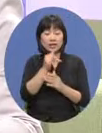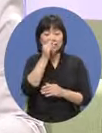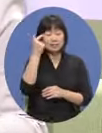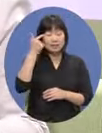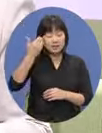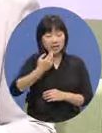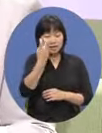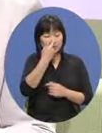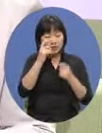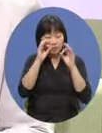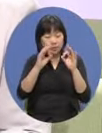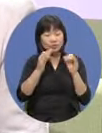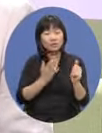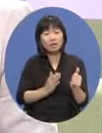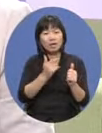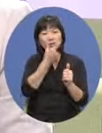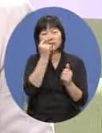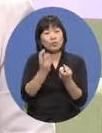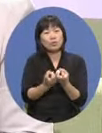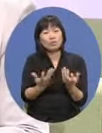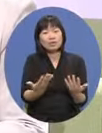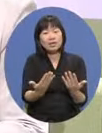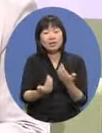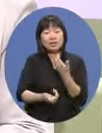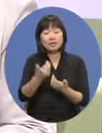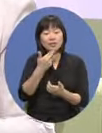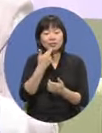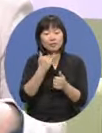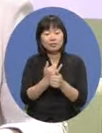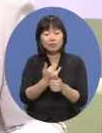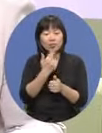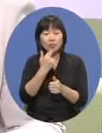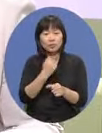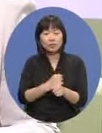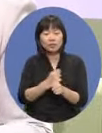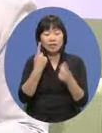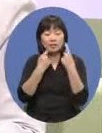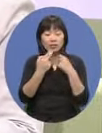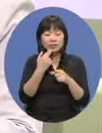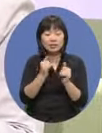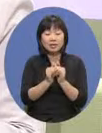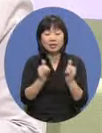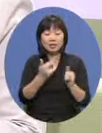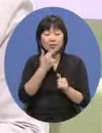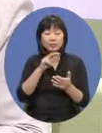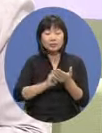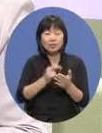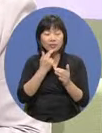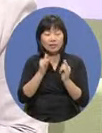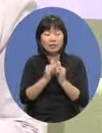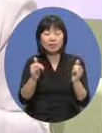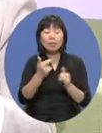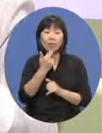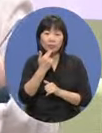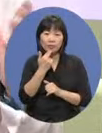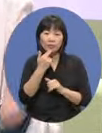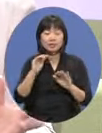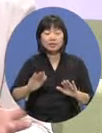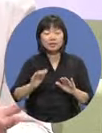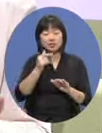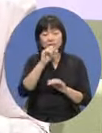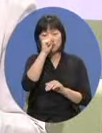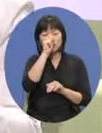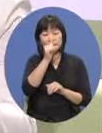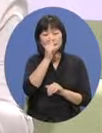살펴보셔야 돼요. 우린 다 부족할 수밖에 없고요. 갈등 없는 부부도 없고 상처 없는 사람도 없고 문제가 없는 사람도 없어요. 그러니까